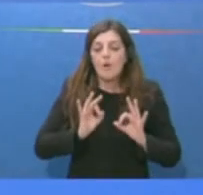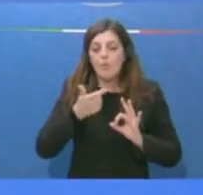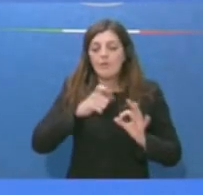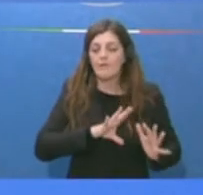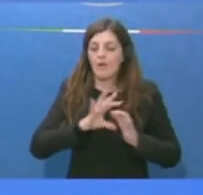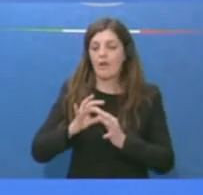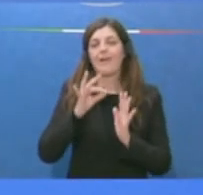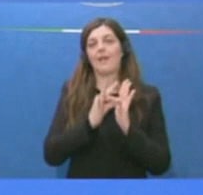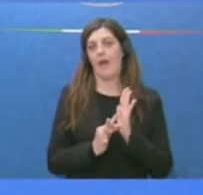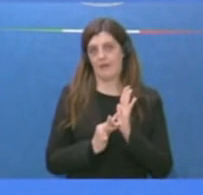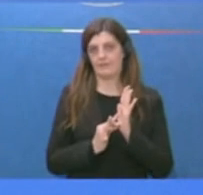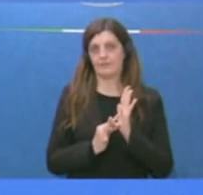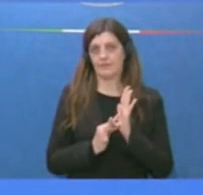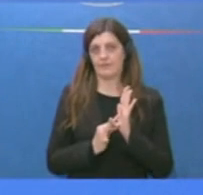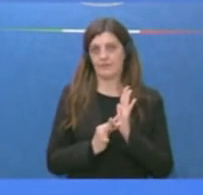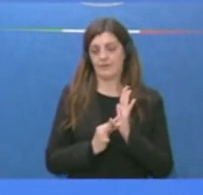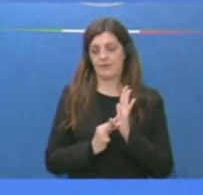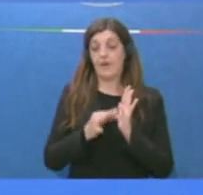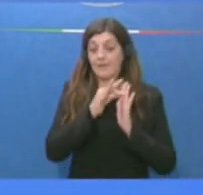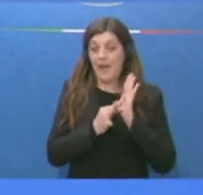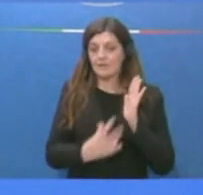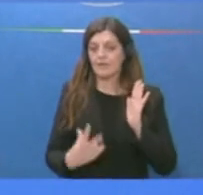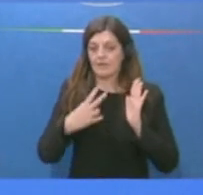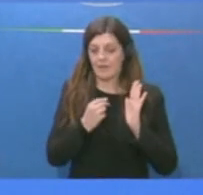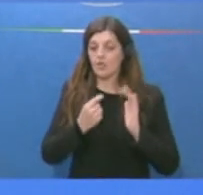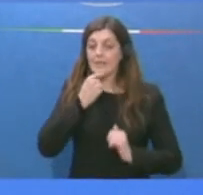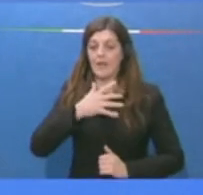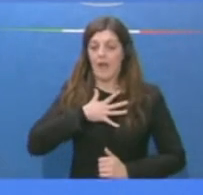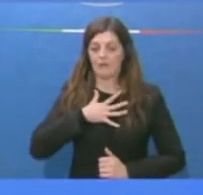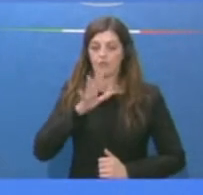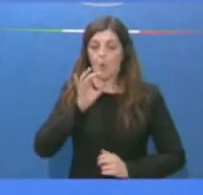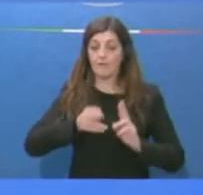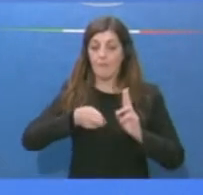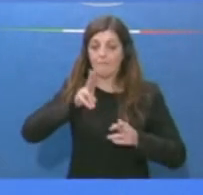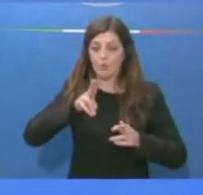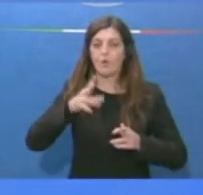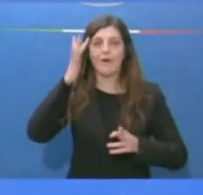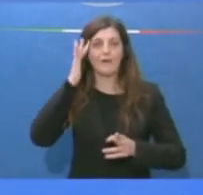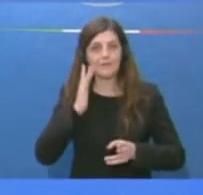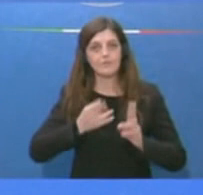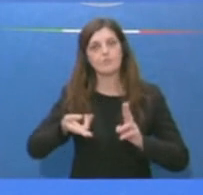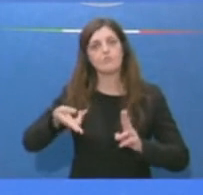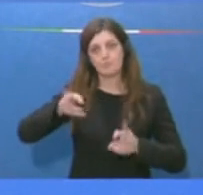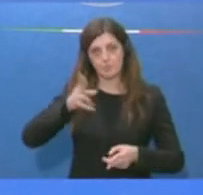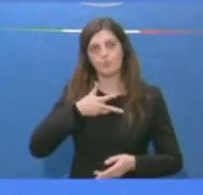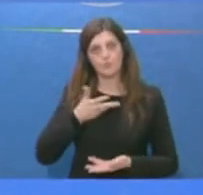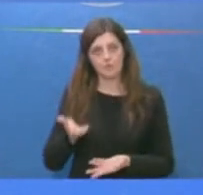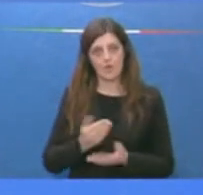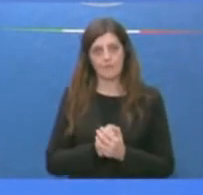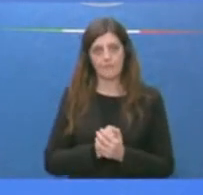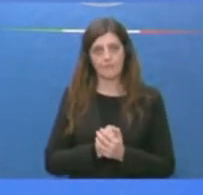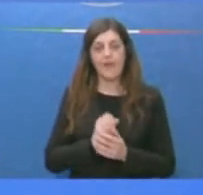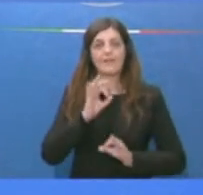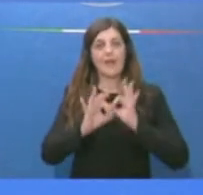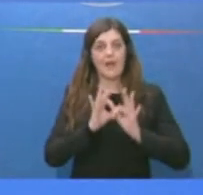essenzialmente che ci dicono che più chi ha più di 50 anni con maggiori rischi le terapie